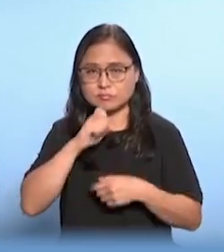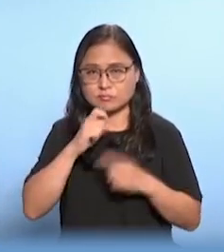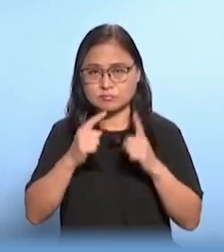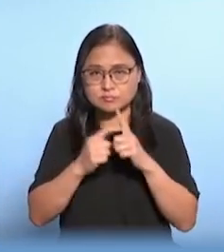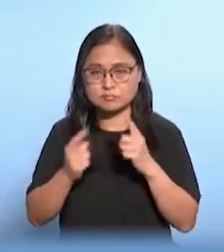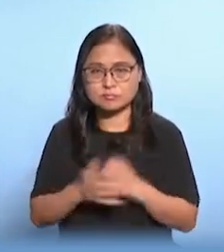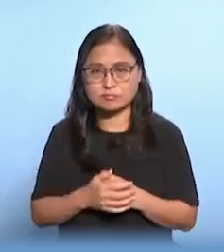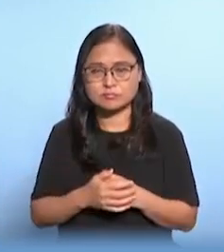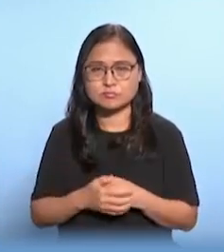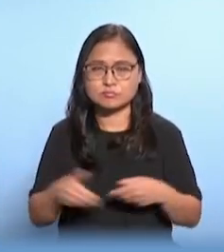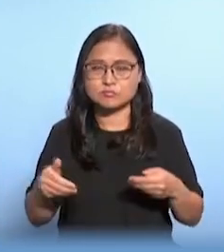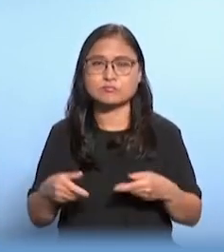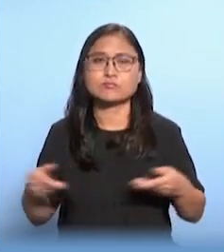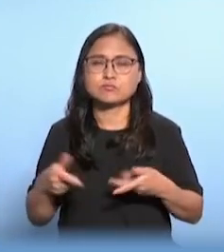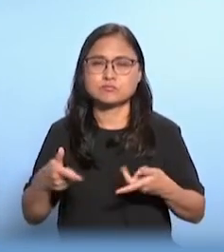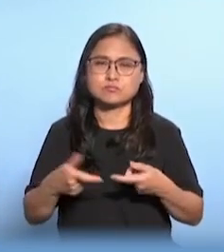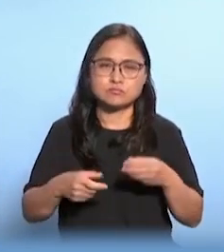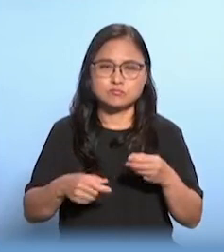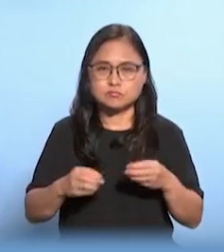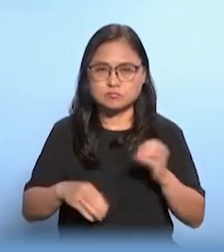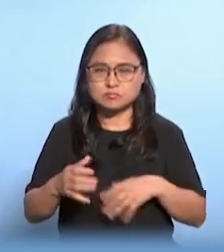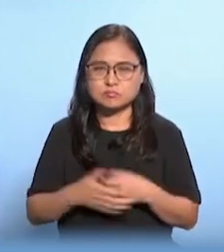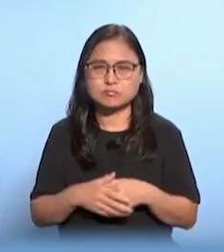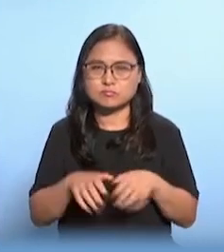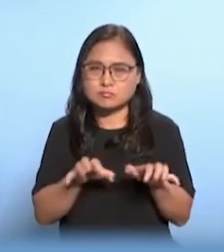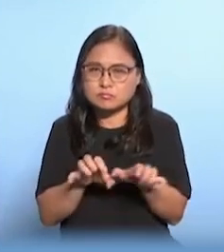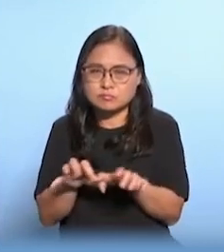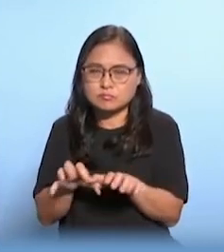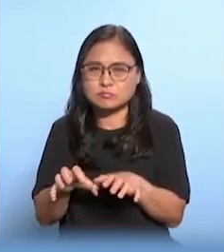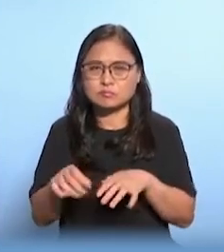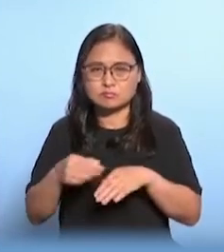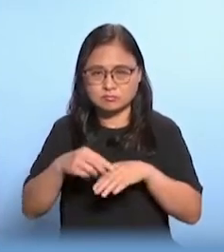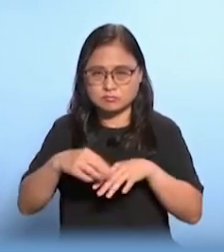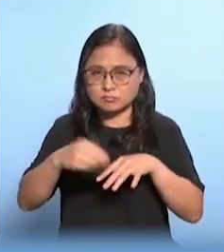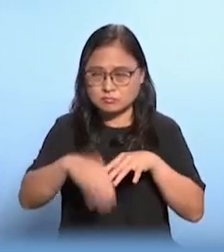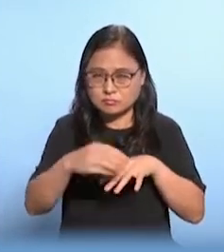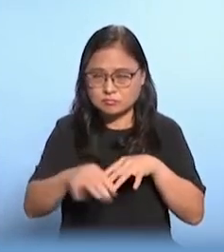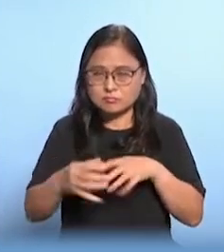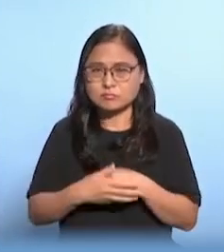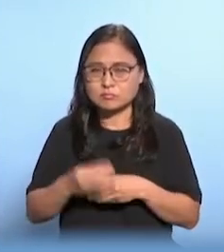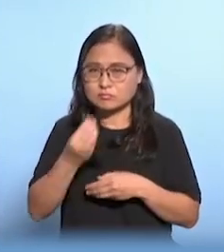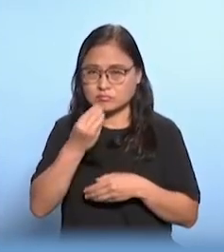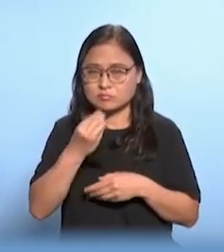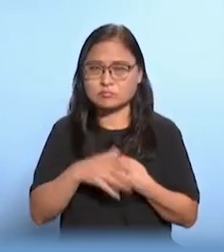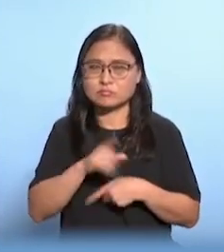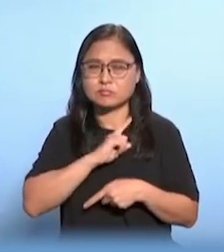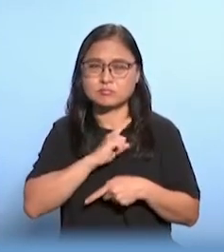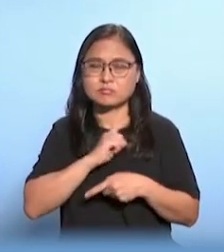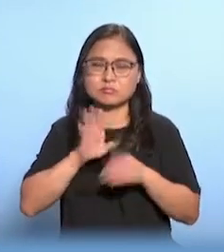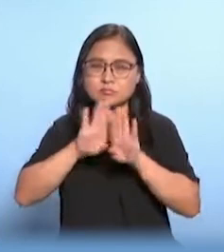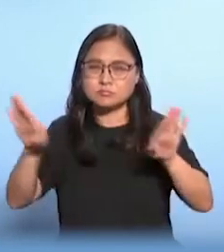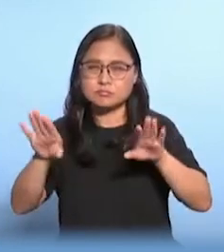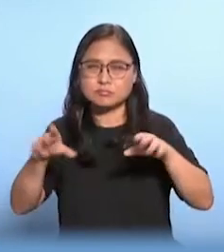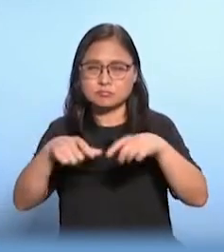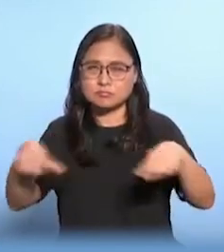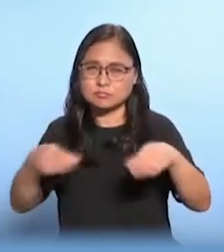啲廚餘啦，呢個係將一啲蟹腳啦，同埋一啲食物咧係放喺自己嘅窗台嗰度嘅，亦都見到啲